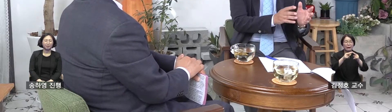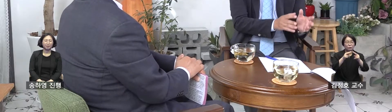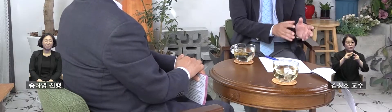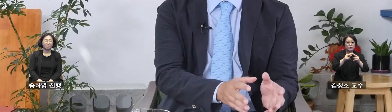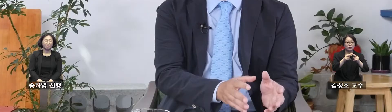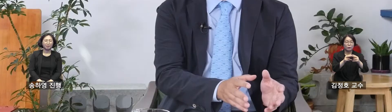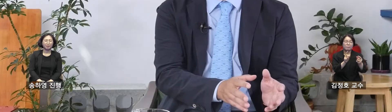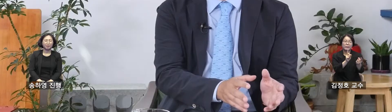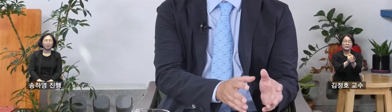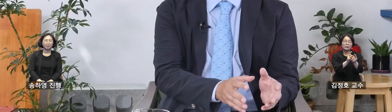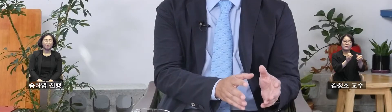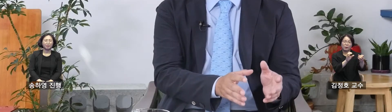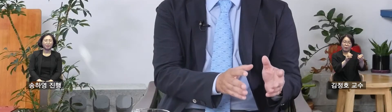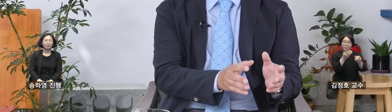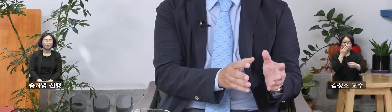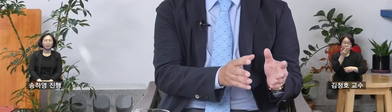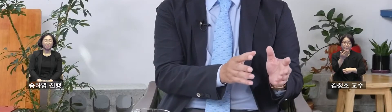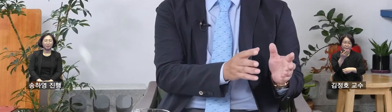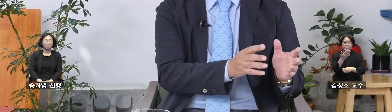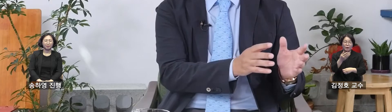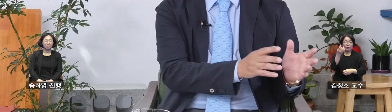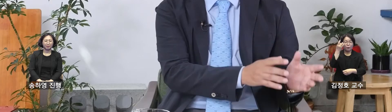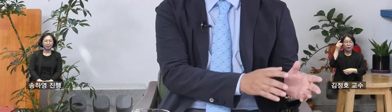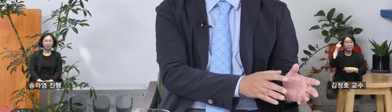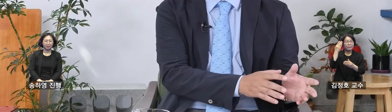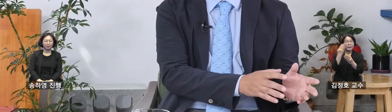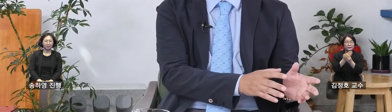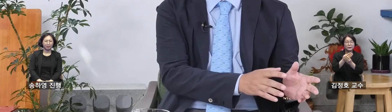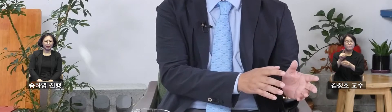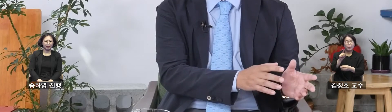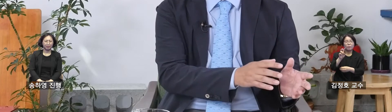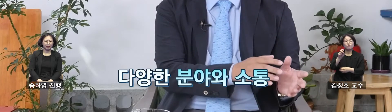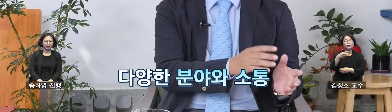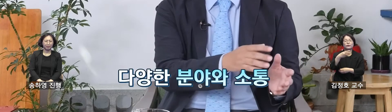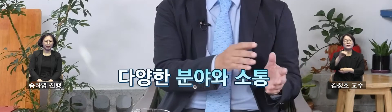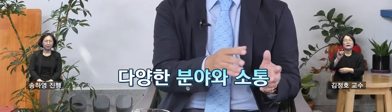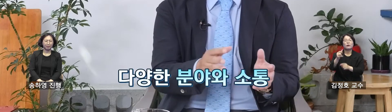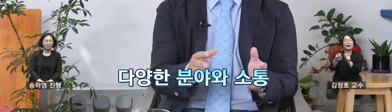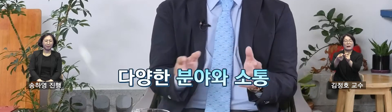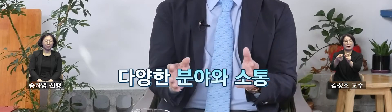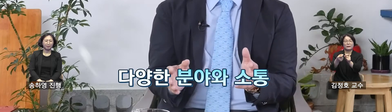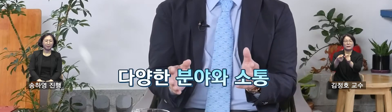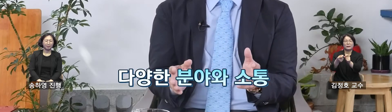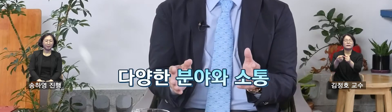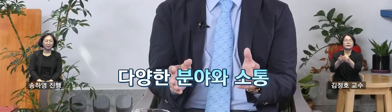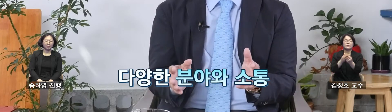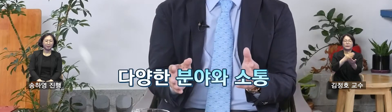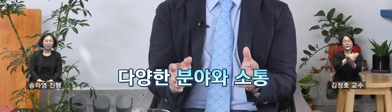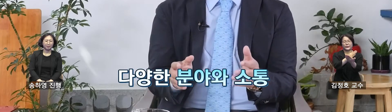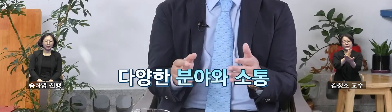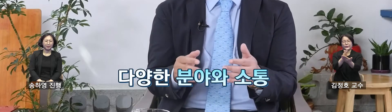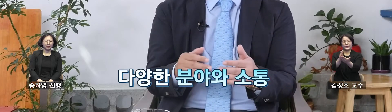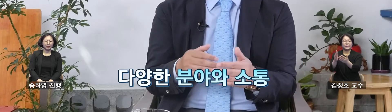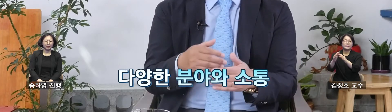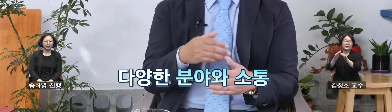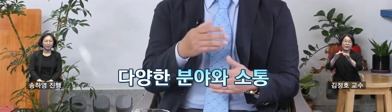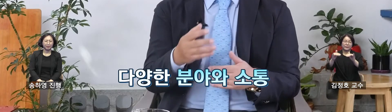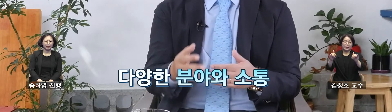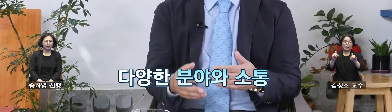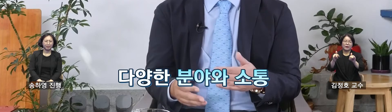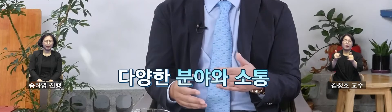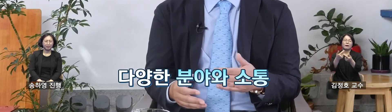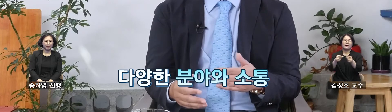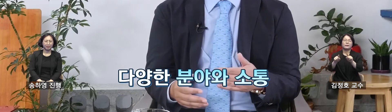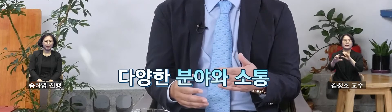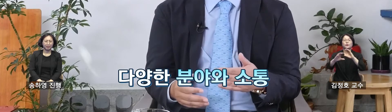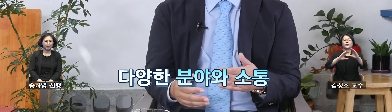모든 대화를 할 수 있고 제가 원래 또 박사학위는 물리학에 가까우니까 다양한 분야 분들하고